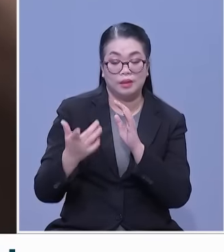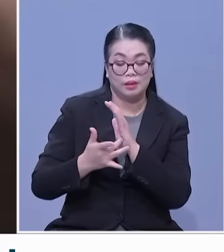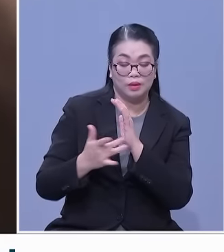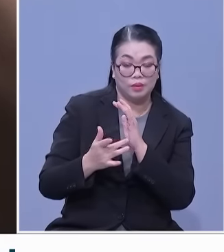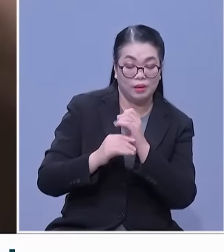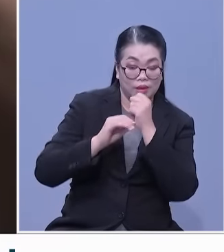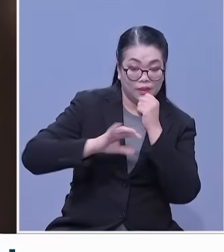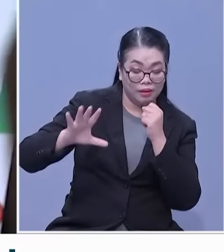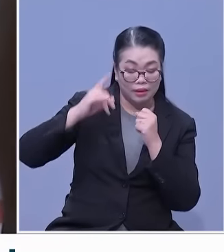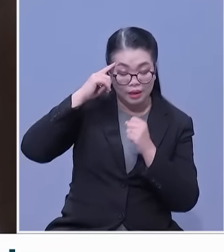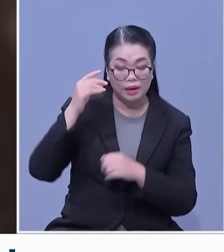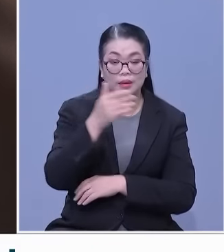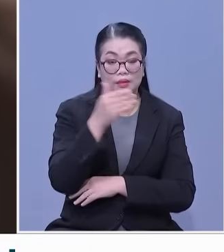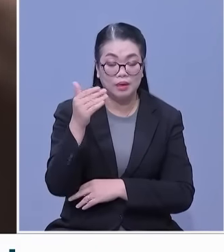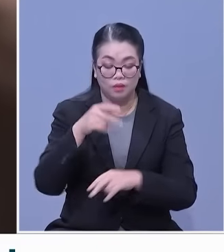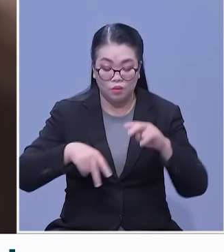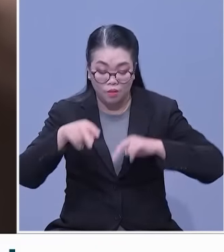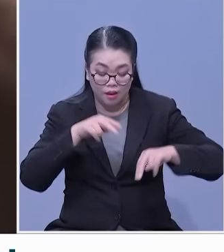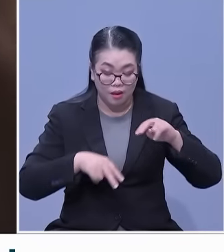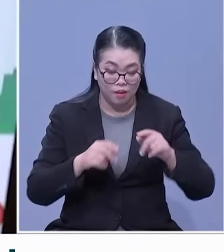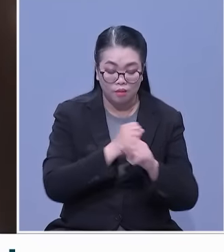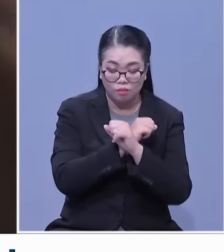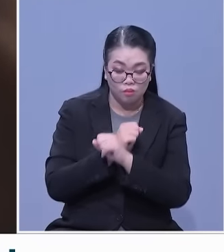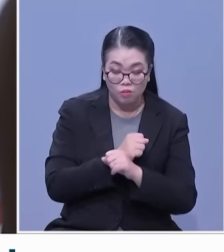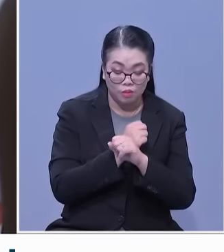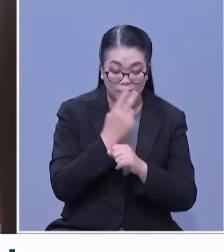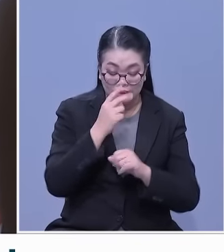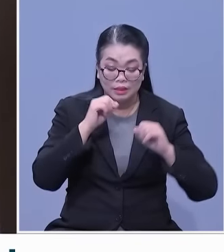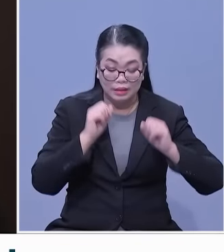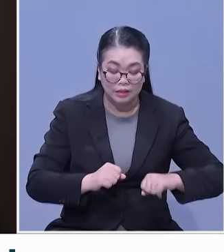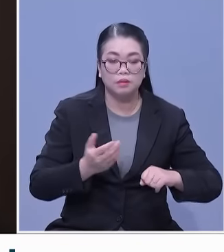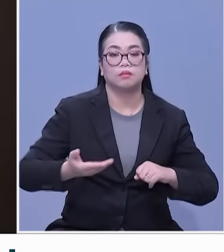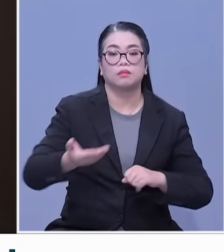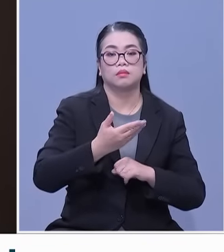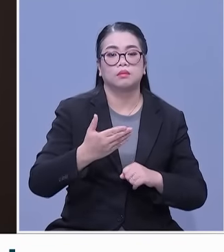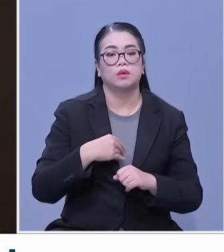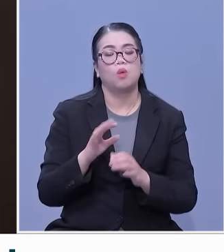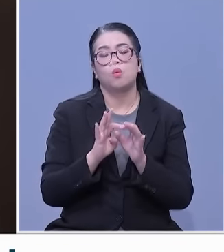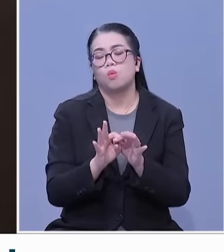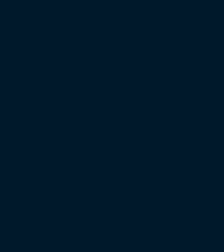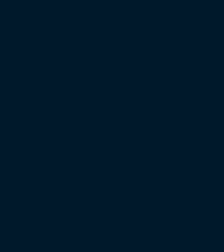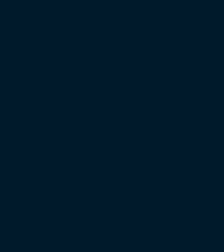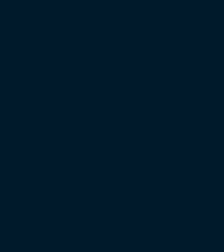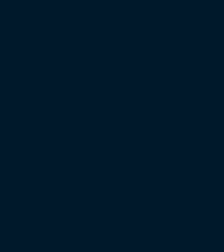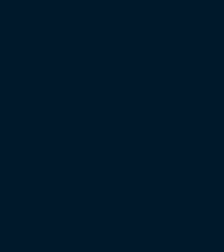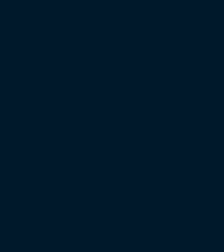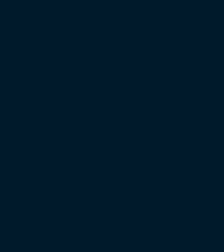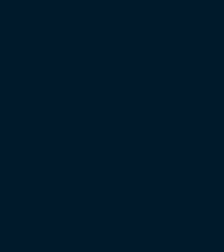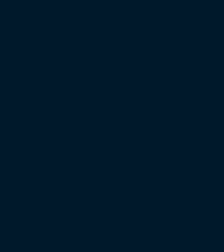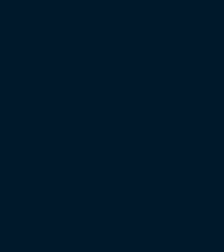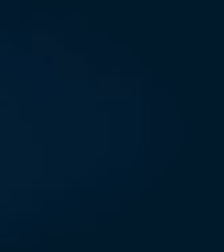สมชนะครับเข้ามาดูแลเรื่องความปลอดภัยยืนยันกับพี่น้องประชาชนว่าไม่ต้องเป็นห่วงนะครับ